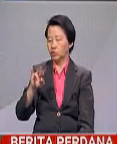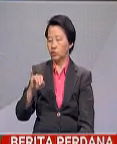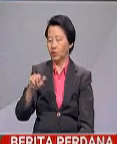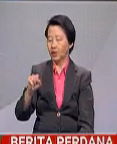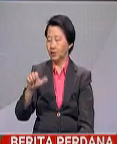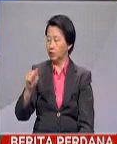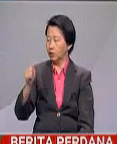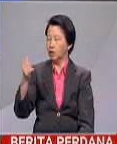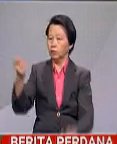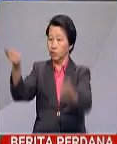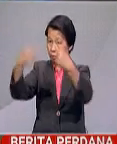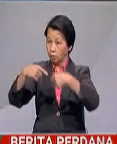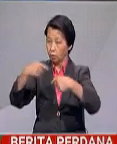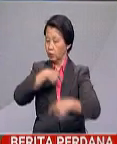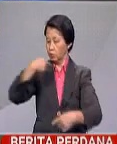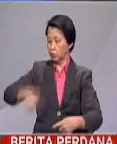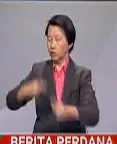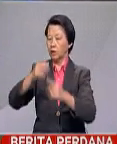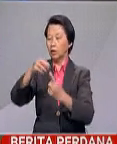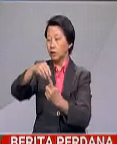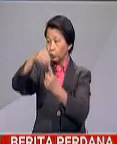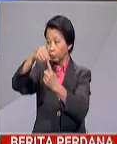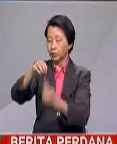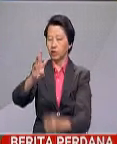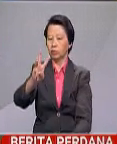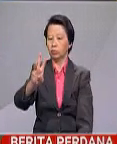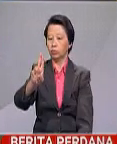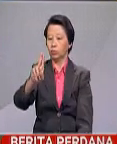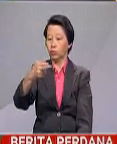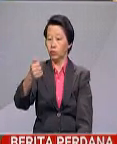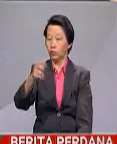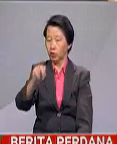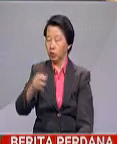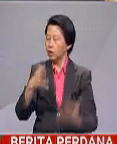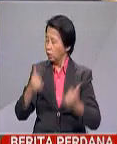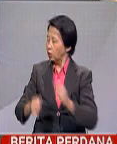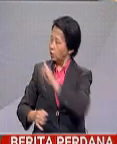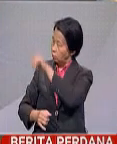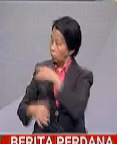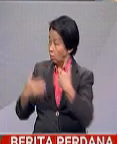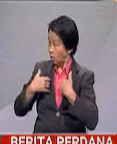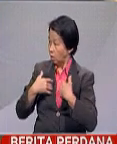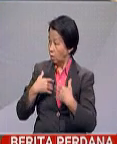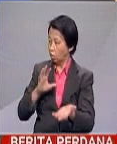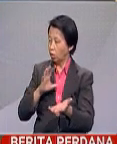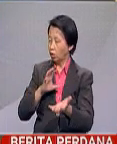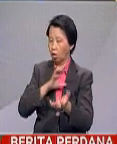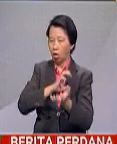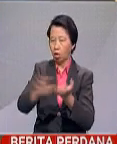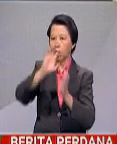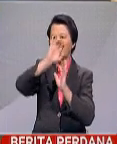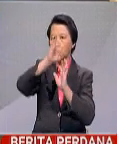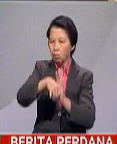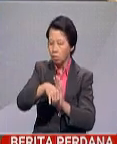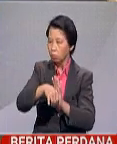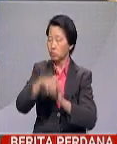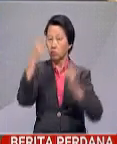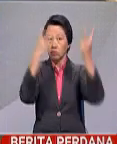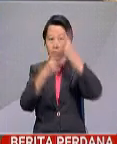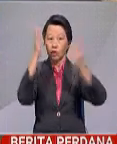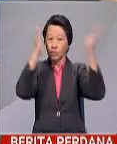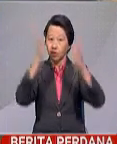kemasukan pelancong Cina terutamanya daripada wilayah Wuhan. Persoalannya, adakah ia akan menjejaskan Tahun Melawat Malaysia